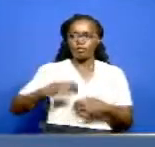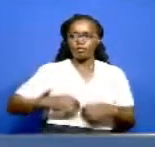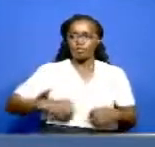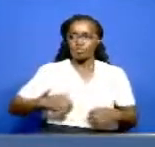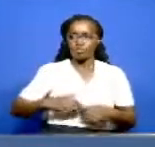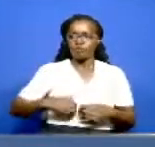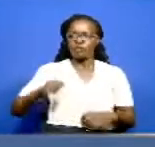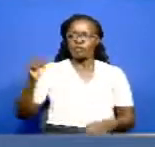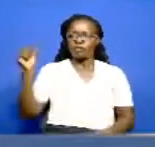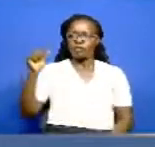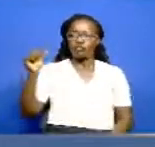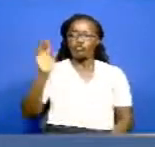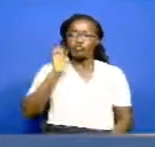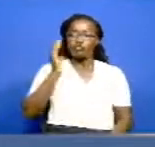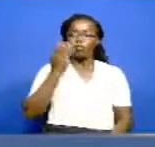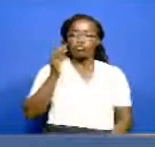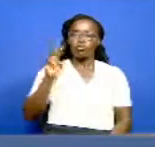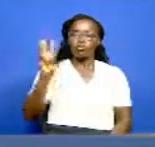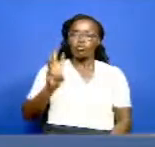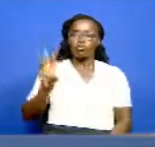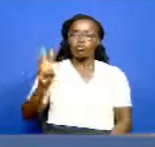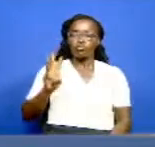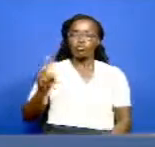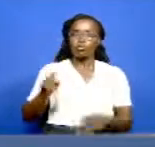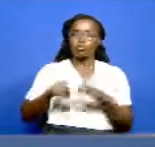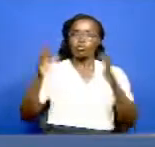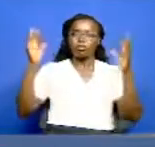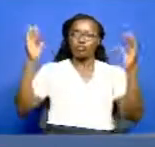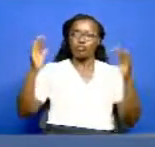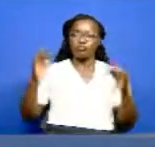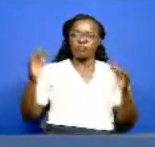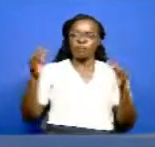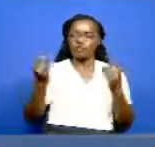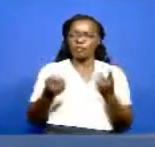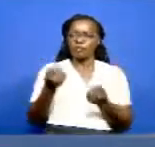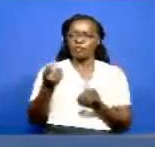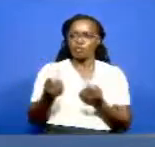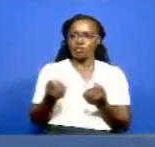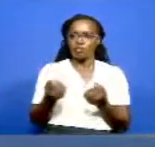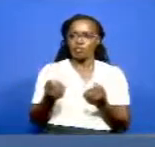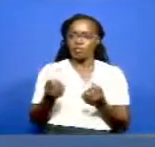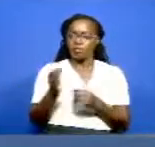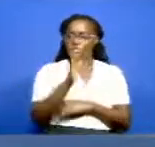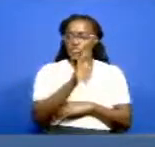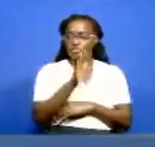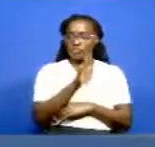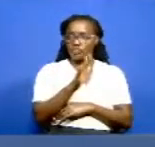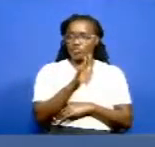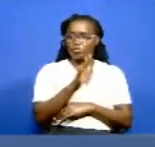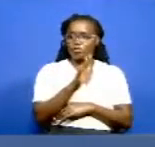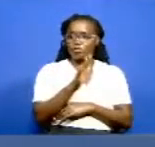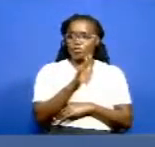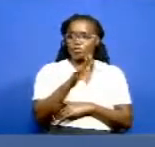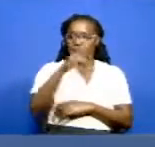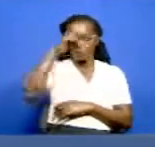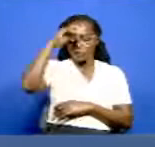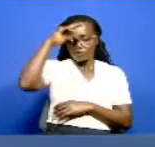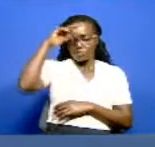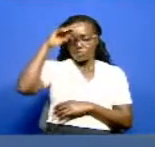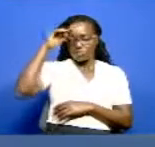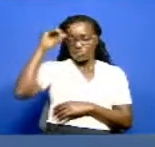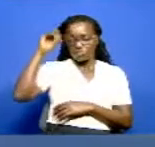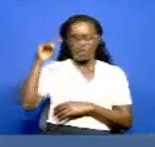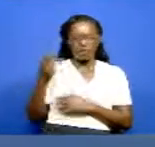Garissa, Isiolo na Wajia, pia kutakuwa na mvua katika maeneo machache nyakati za jioni. Tuangazie sasa viwango vya joto